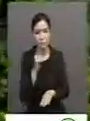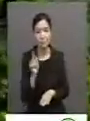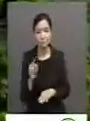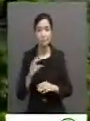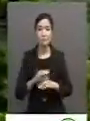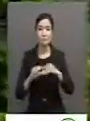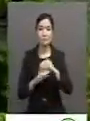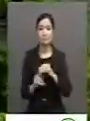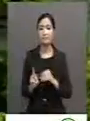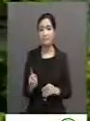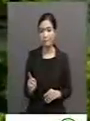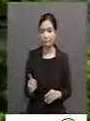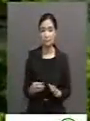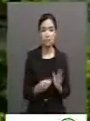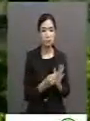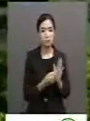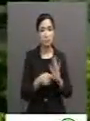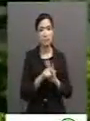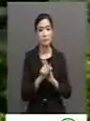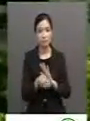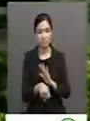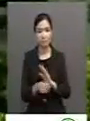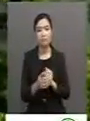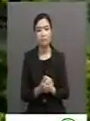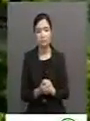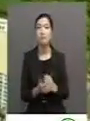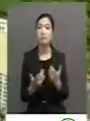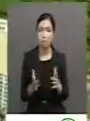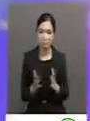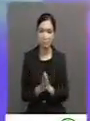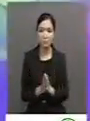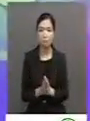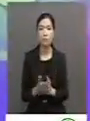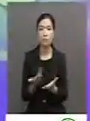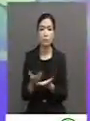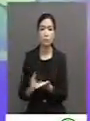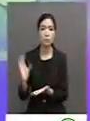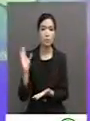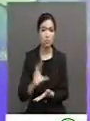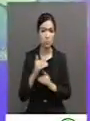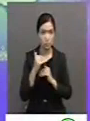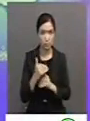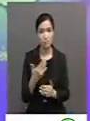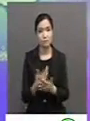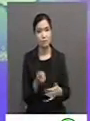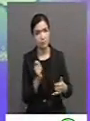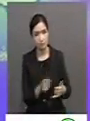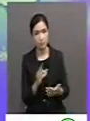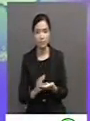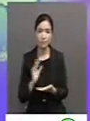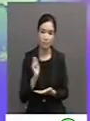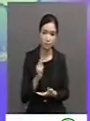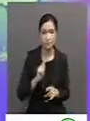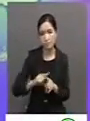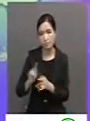ก่อสร้างโครงการรถไฟความเร็วสูงช่วงกรุงเทพฯนครราชสีมาตลอดจนการกำหนดมูลค่าโครงการค่าจ้างค่าใช้จ่ายที่เกี่ยว